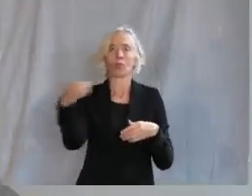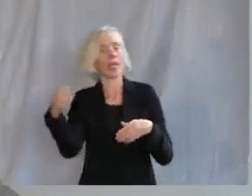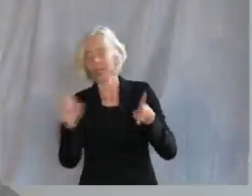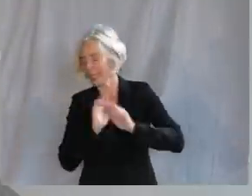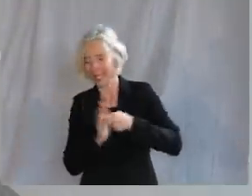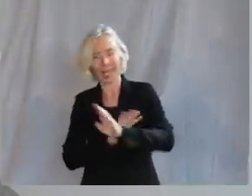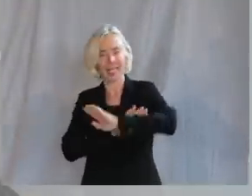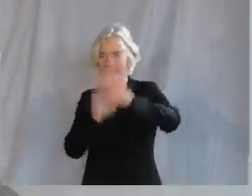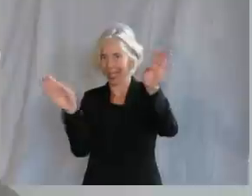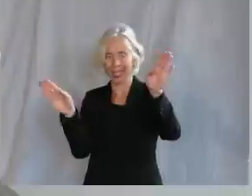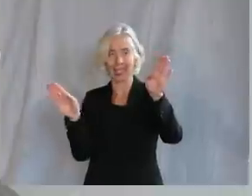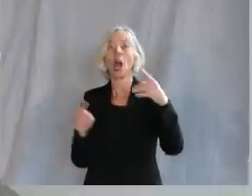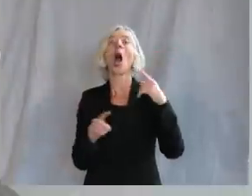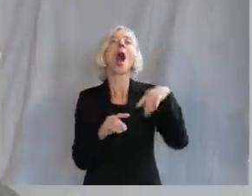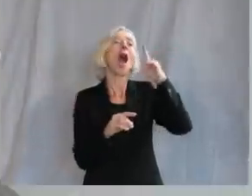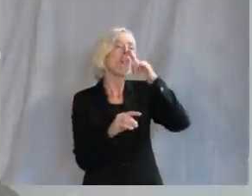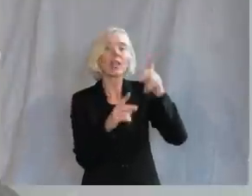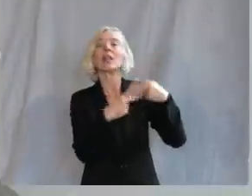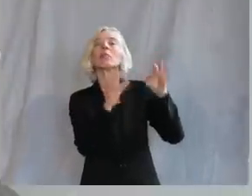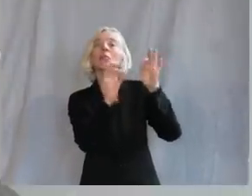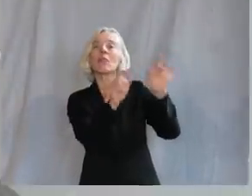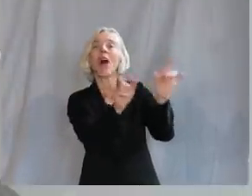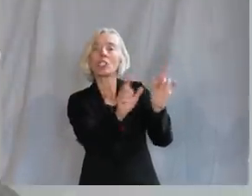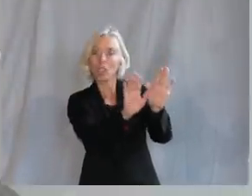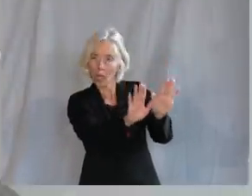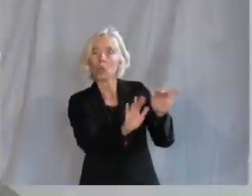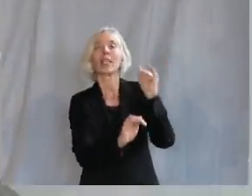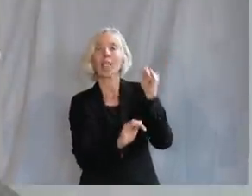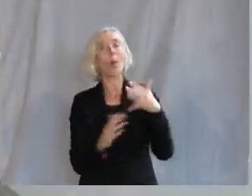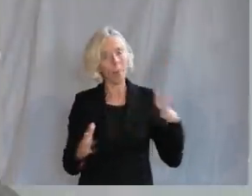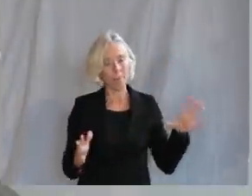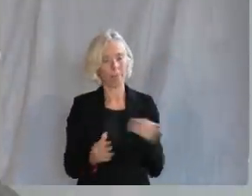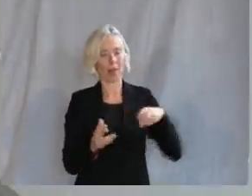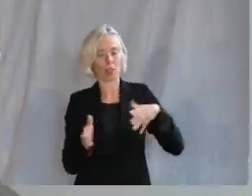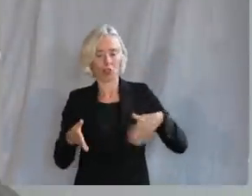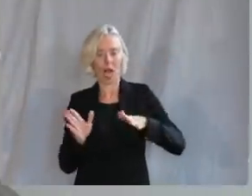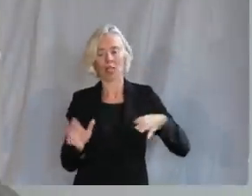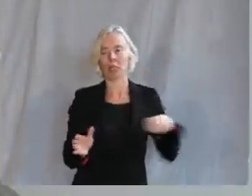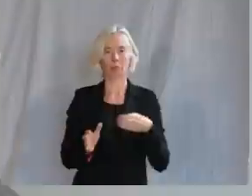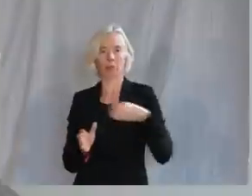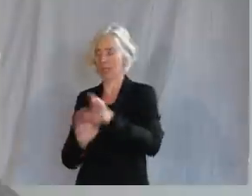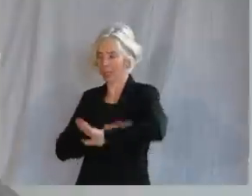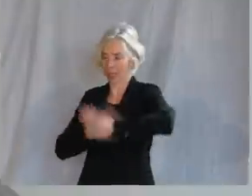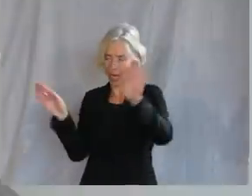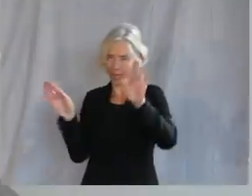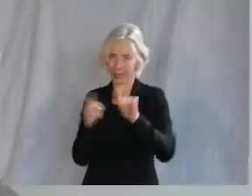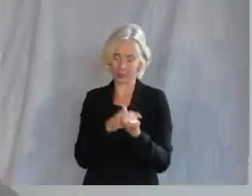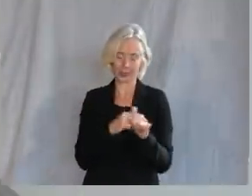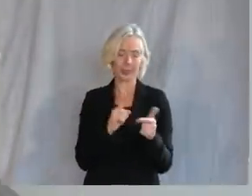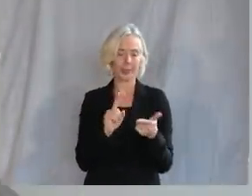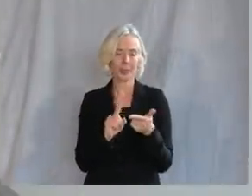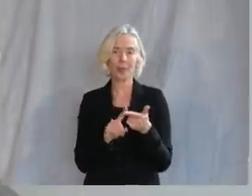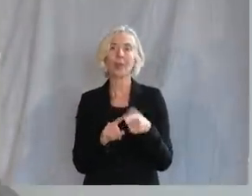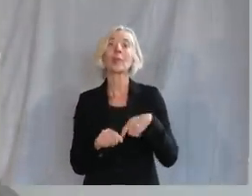Veranstaltungen auf Veranstaltungsflächen. Des Weiteren werden wir den Konsum von alkoholischen Getränken